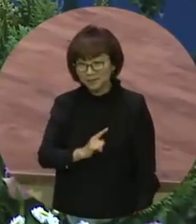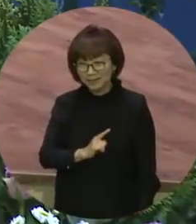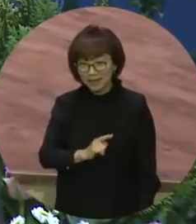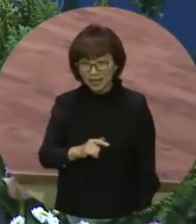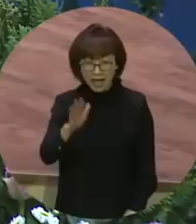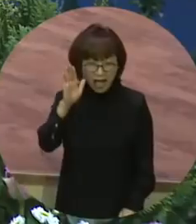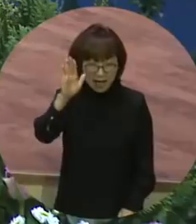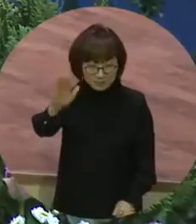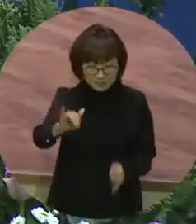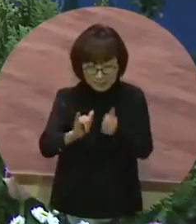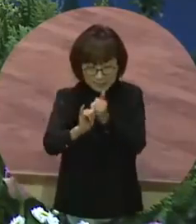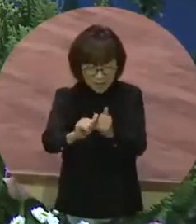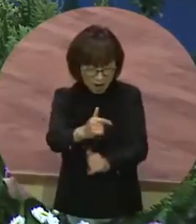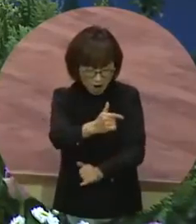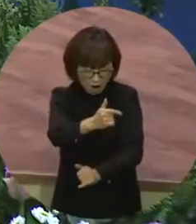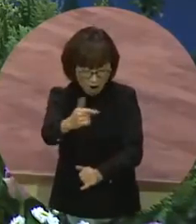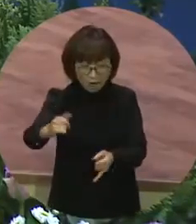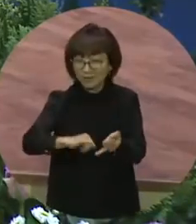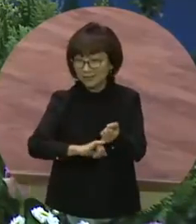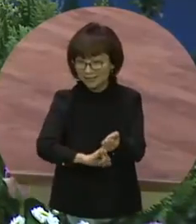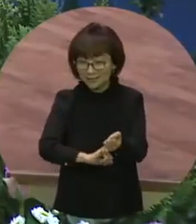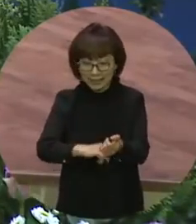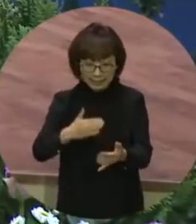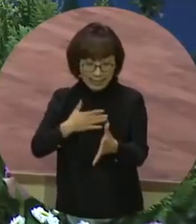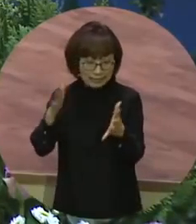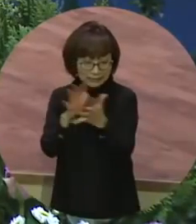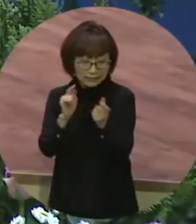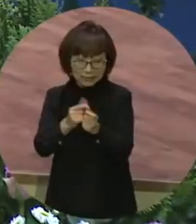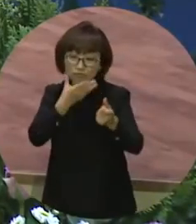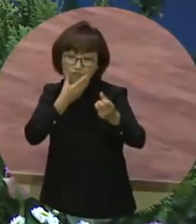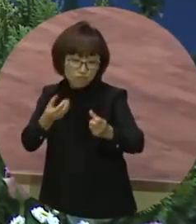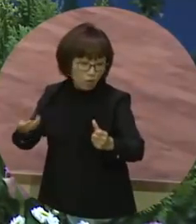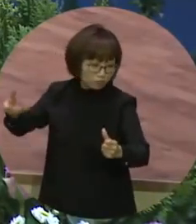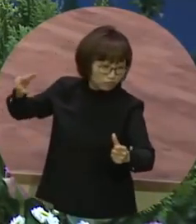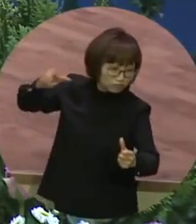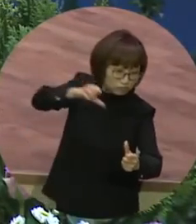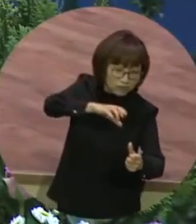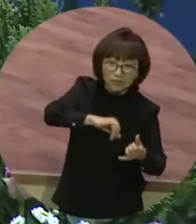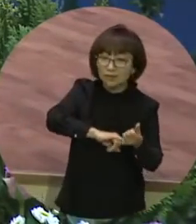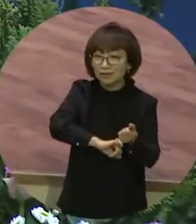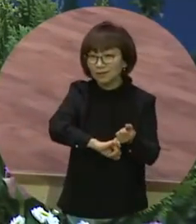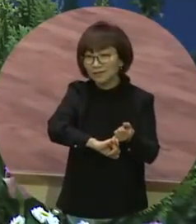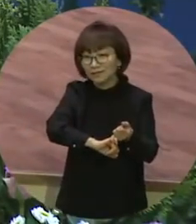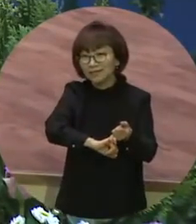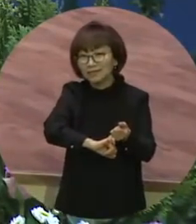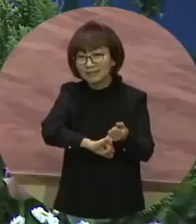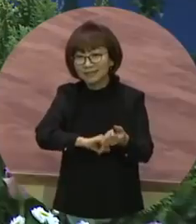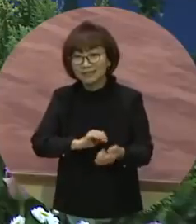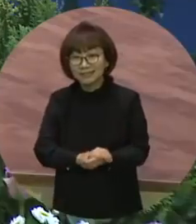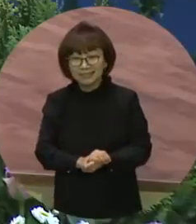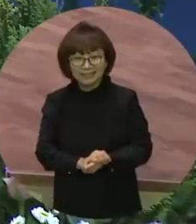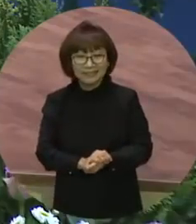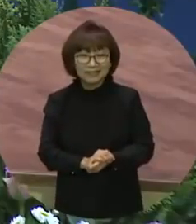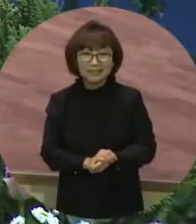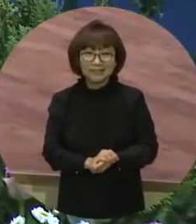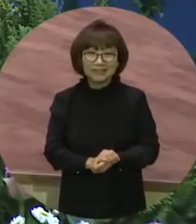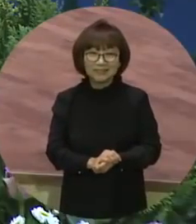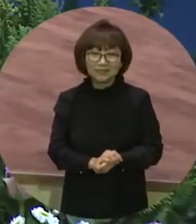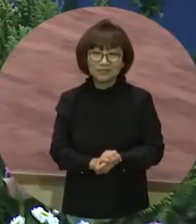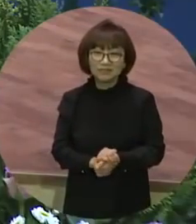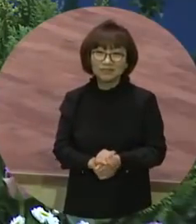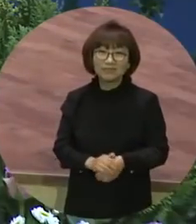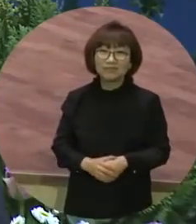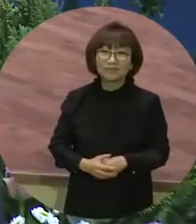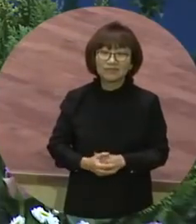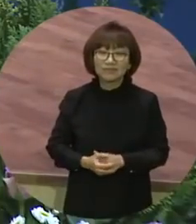하나님께서 친히 축복을 부어 주시겠다는 겁니다. 이 땅에 살면서 천국의 축복이 뭐 필요해요? 필요